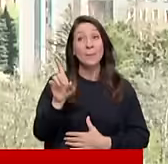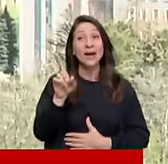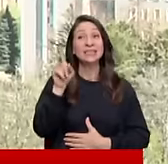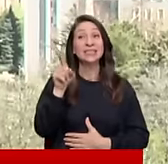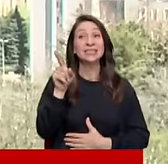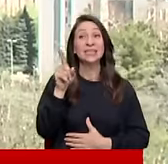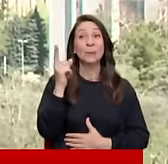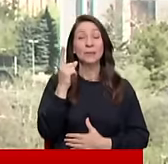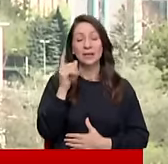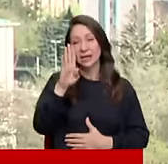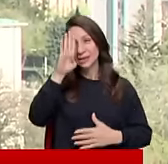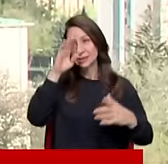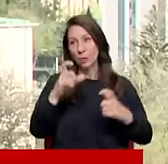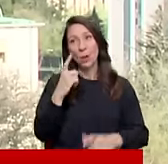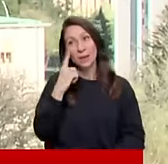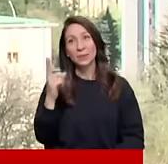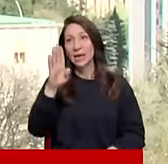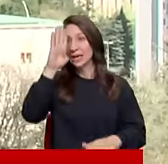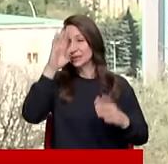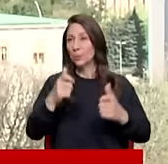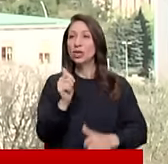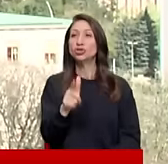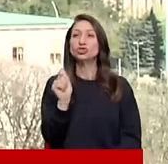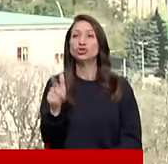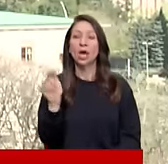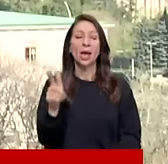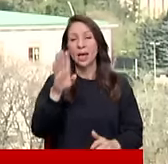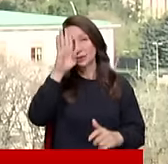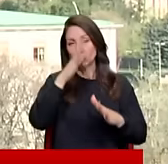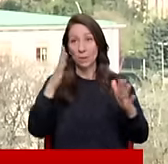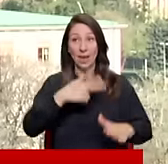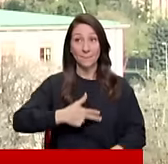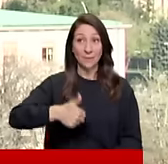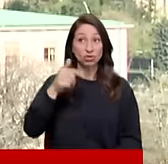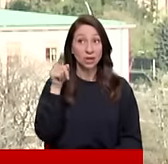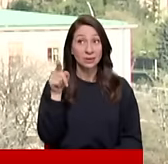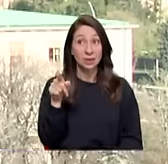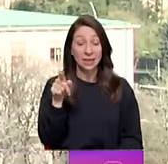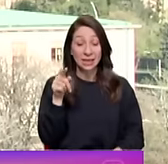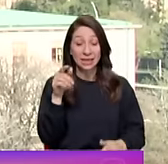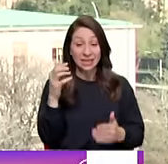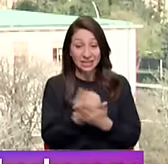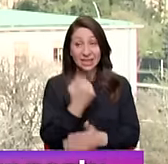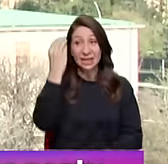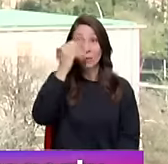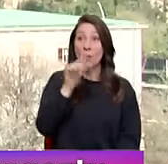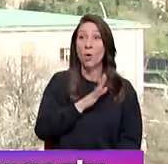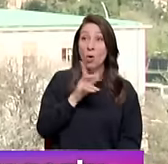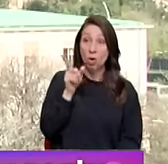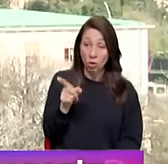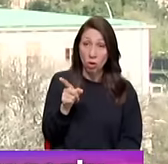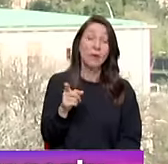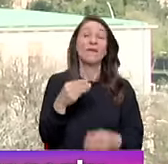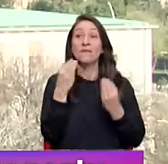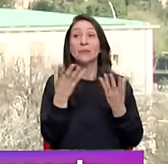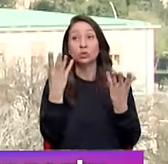bir İstanbul'a da götürelim. İstanbul ilçeleri, İstanbul Büyükşehir Belediye Başkanı seçilen Ekrem İmamoğlu